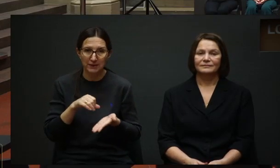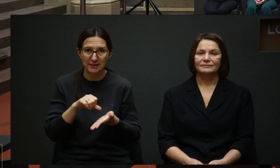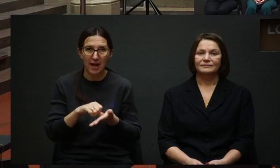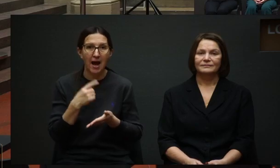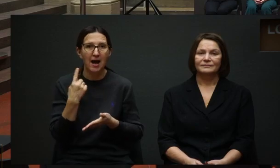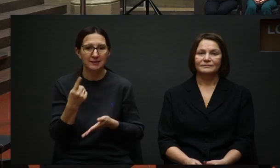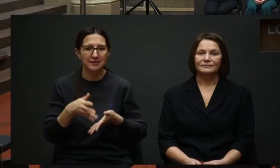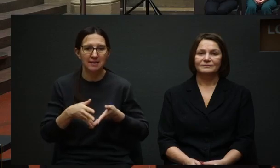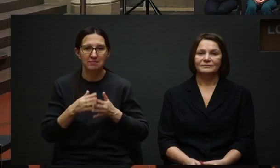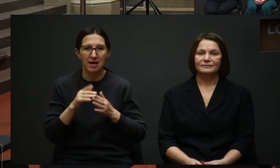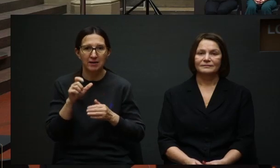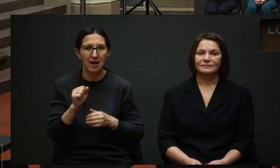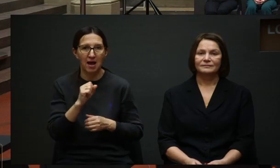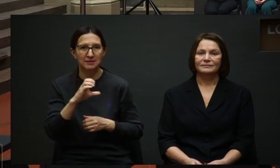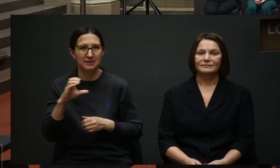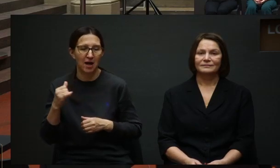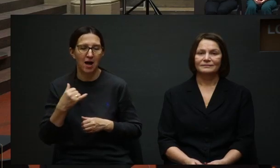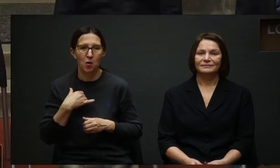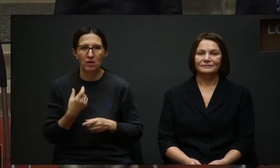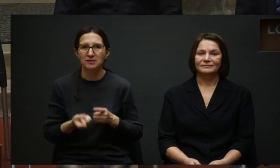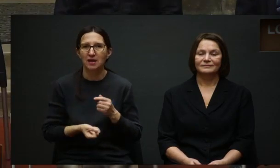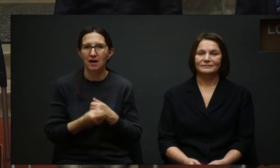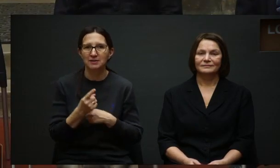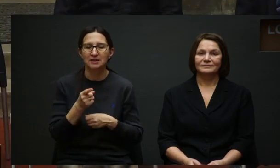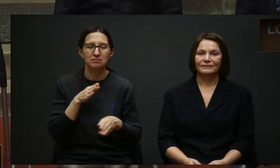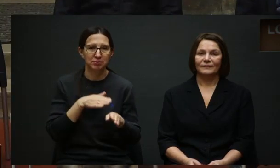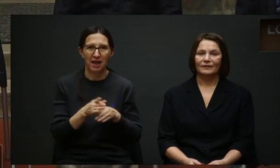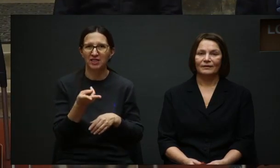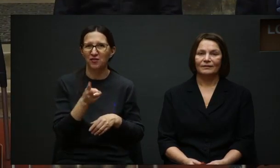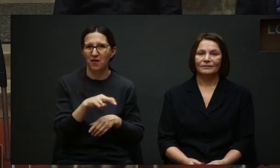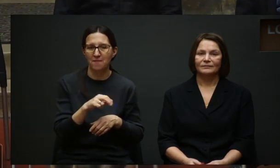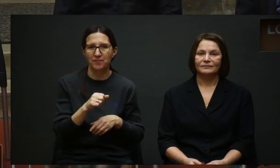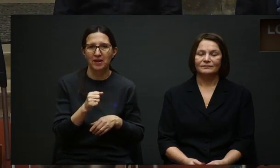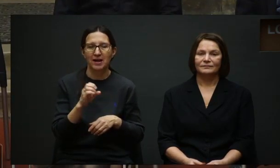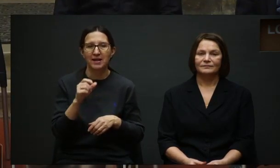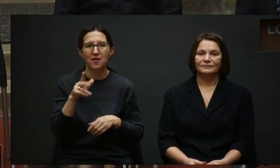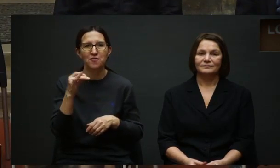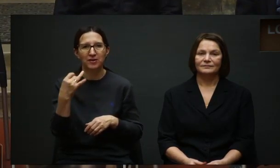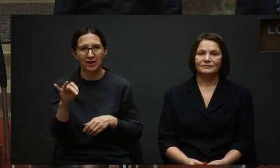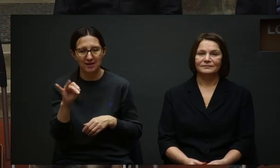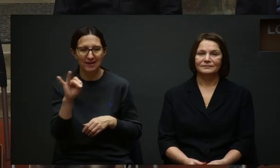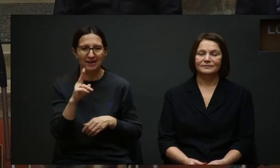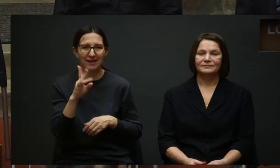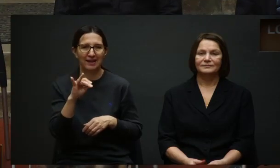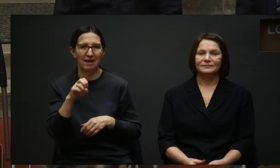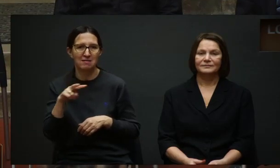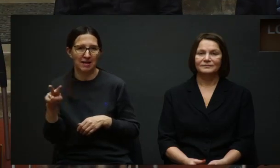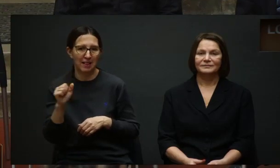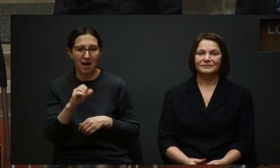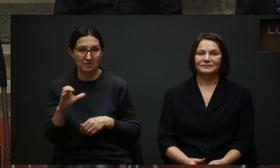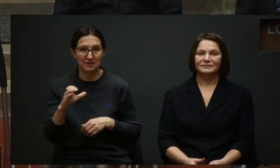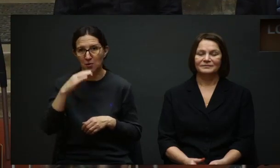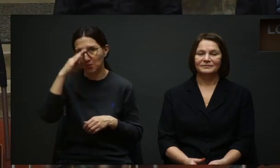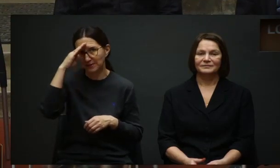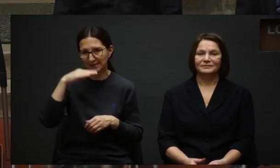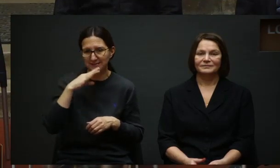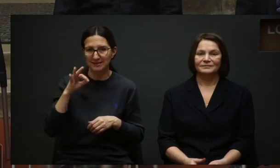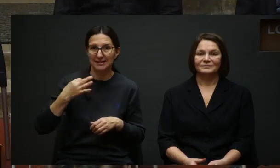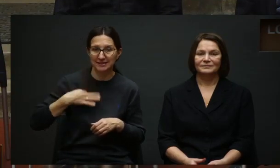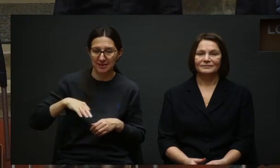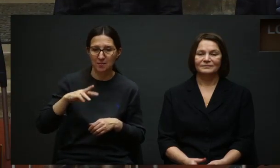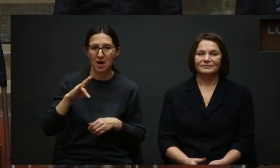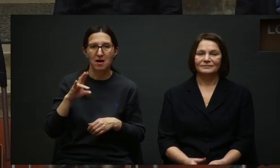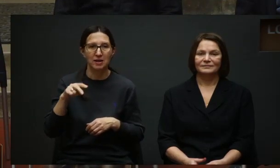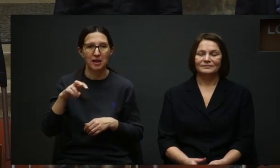один архитектор ас, а у нас их на самом деле целых два – Евгений Викторович и Кирилл, отец и сын. Марина